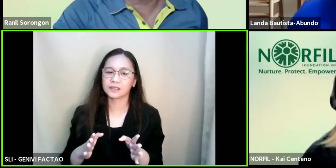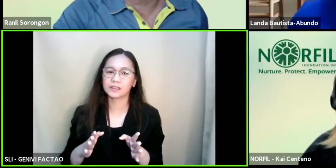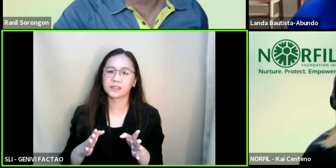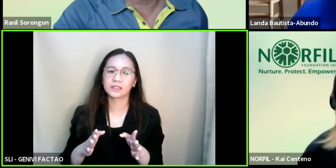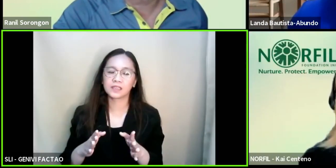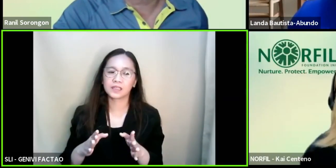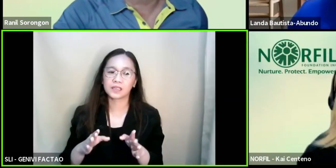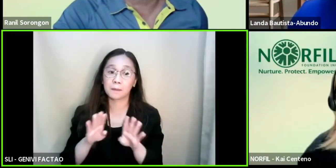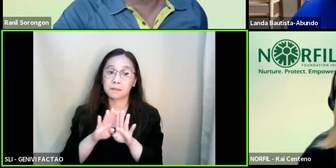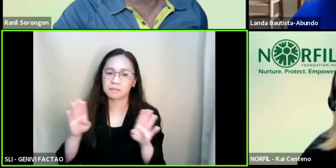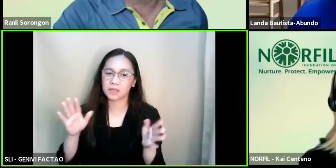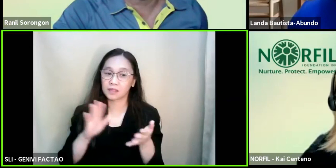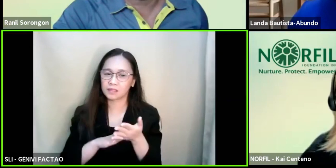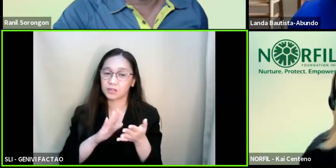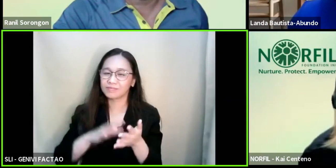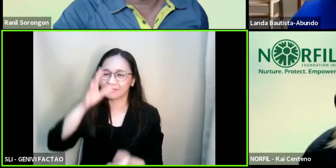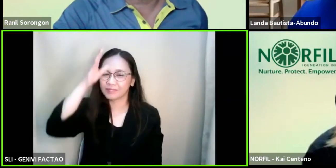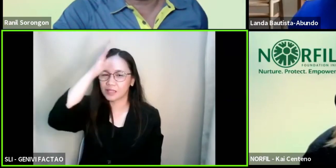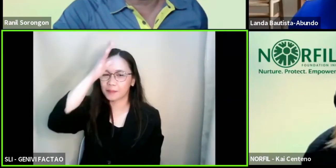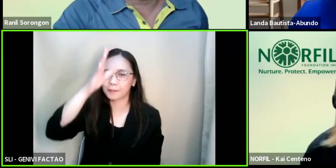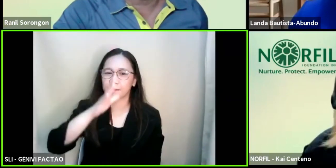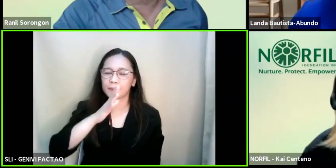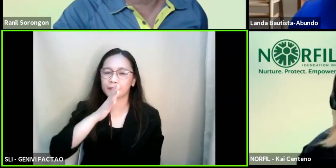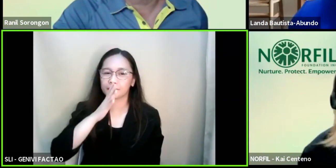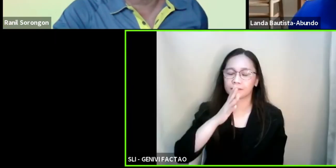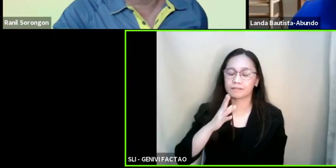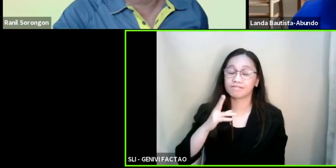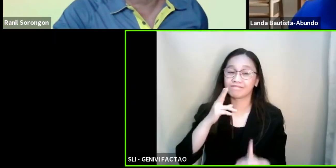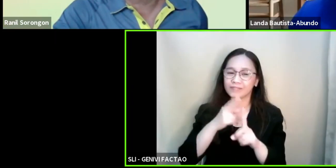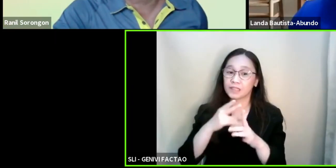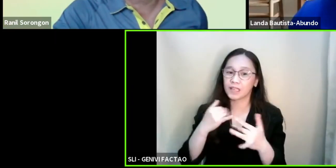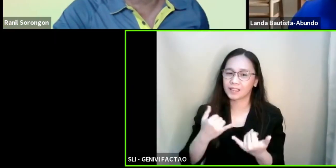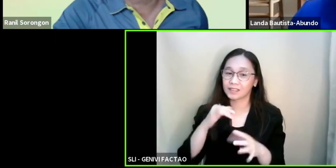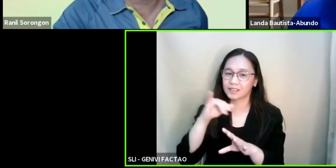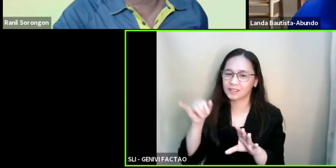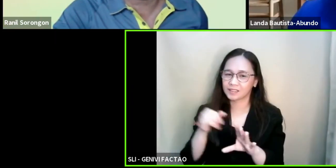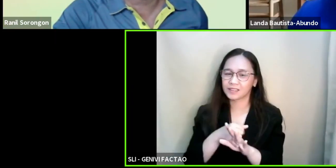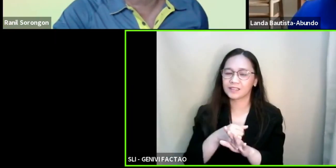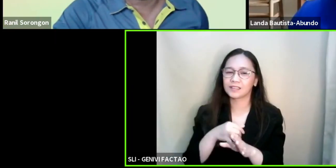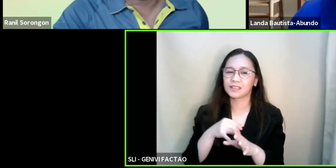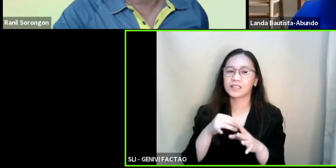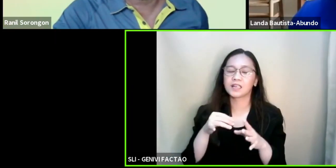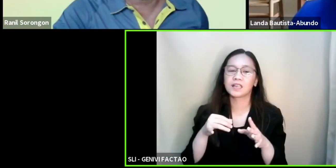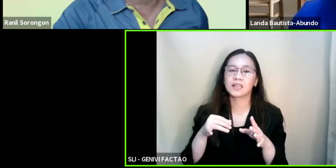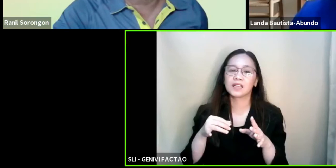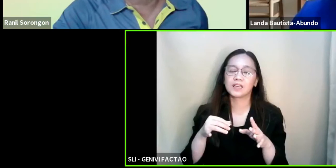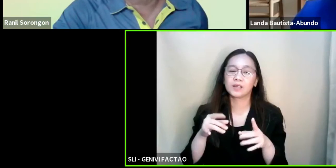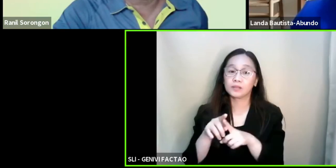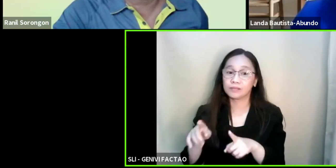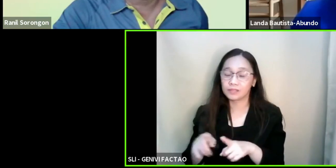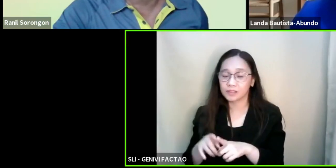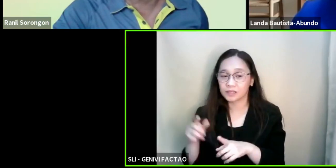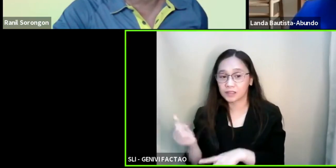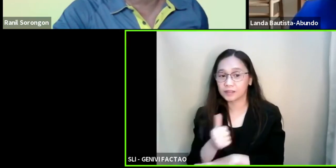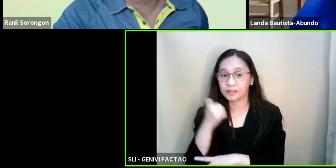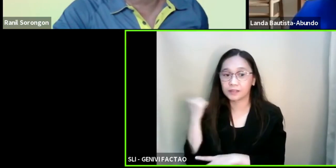public schools and also parents who until now are still joining us. And syempre, no, ang mga iba pang